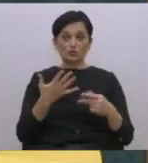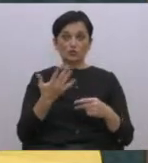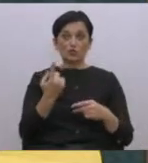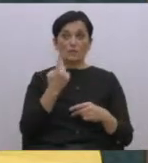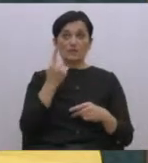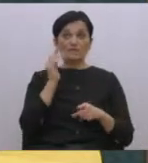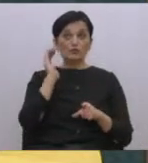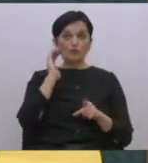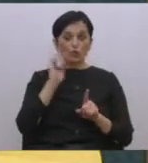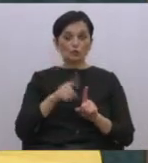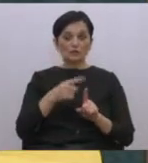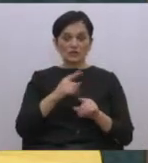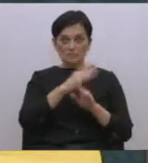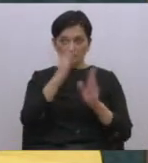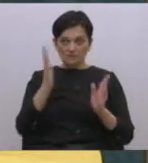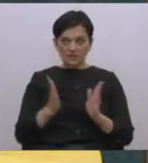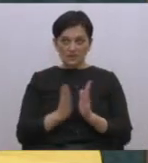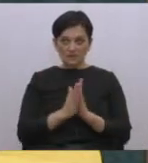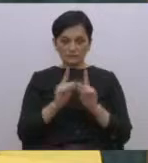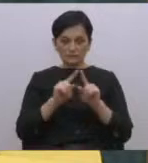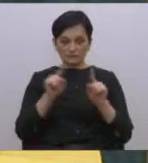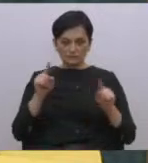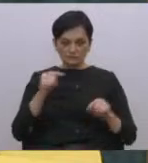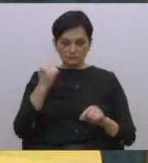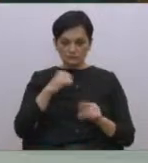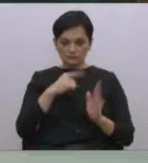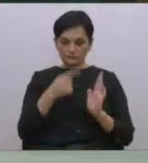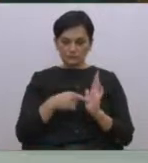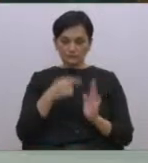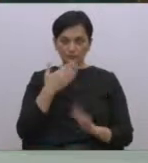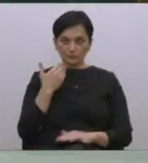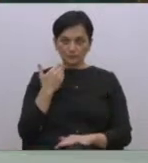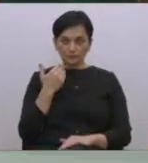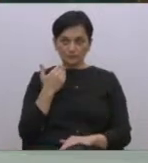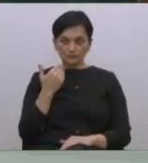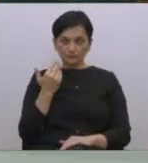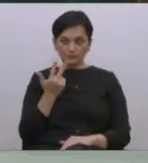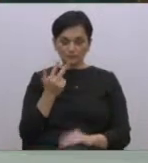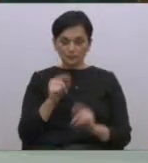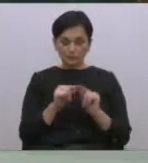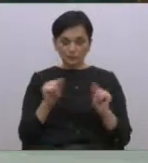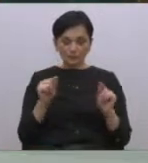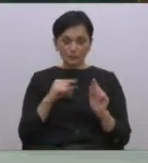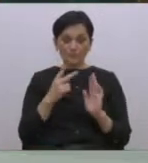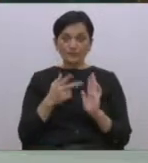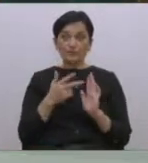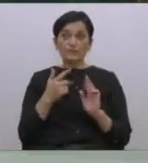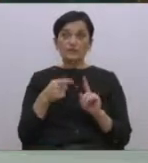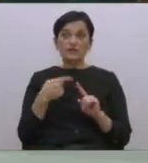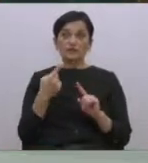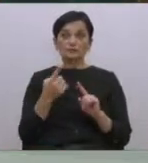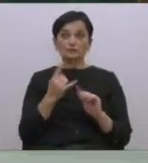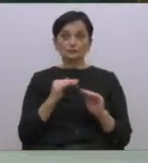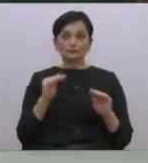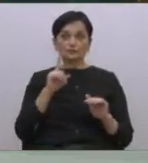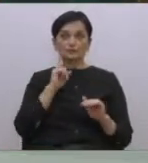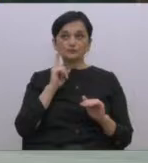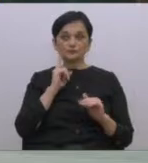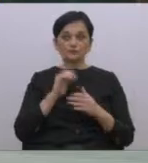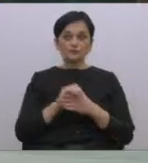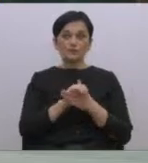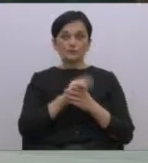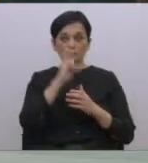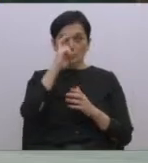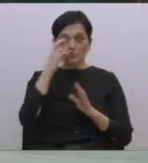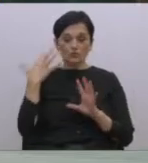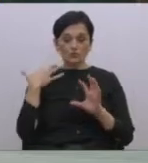პირველი მოსმენის შემდეგ თლიანმა პაკეტმა. მადლობა, კითხვები არ არის, რაც მესამე მუხთან კითხვები არ არის. შემდეგი ბავშვთა და ახალგაზრდული კავშირის